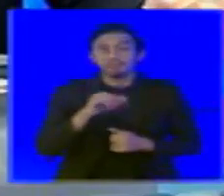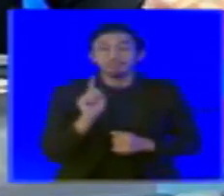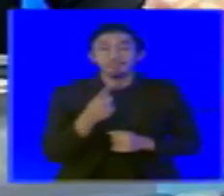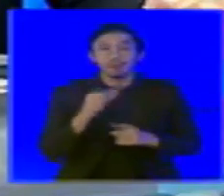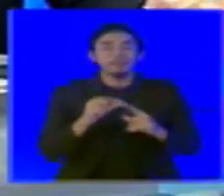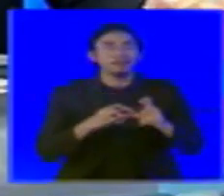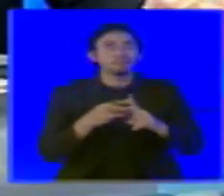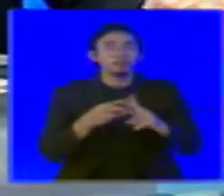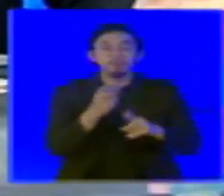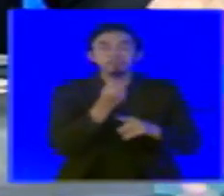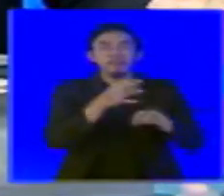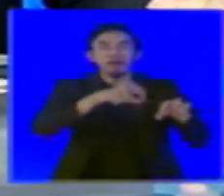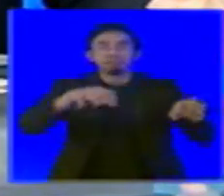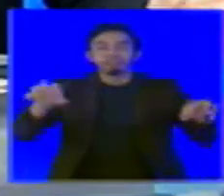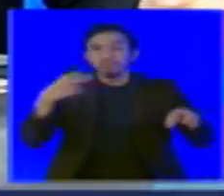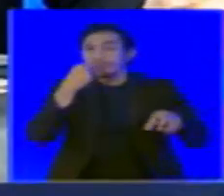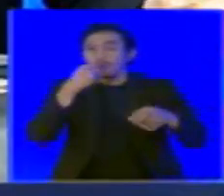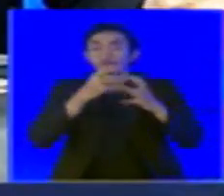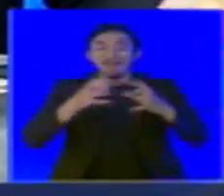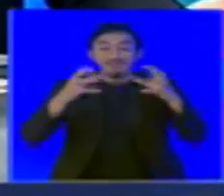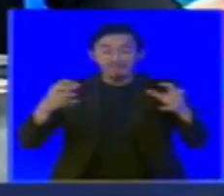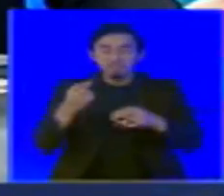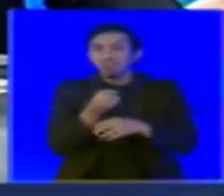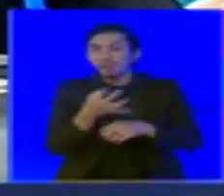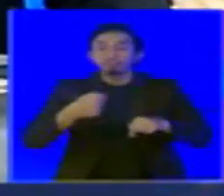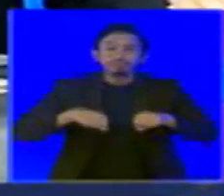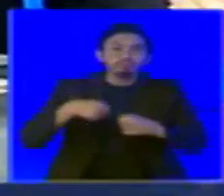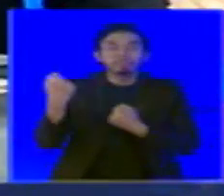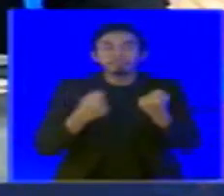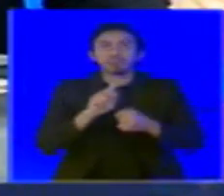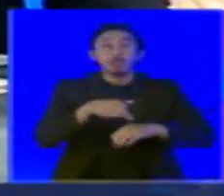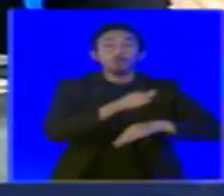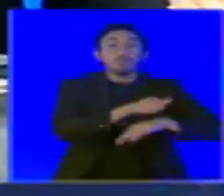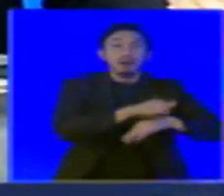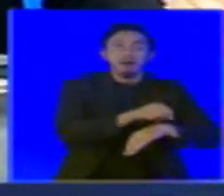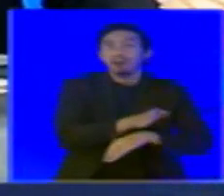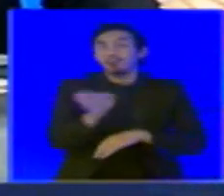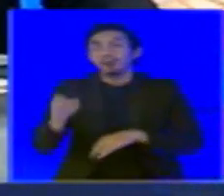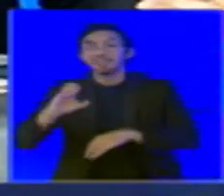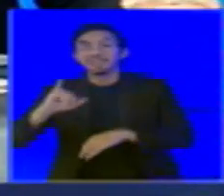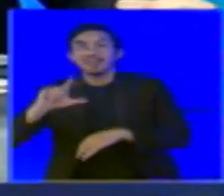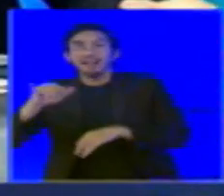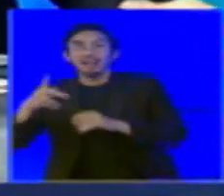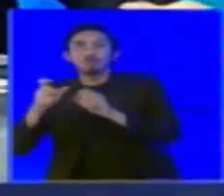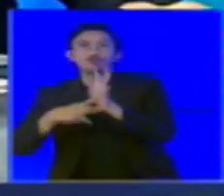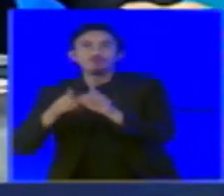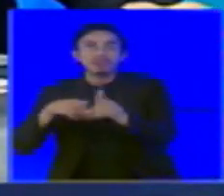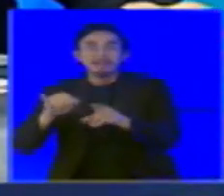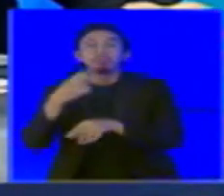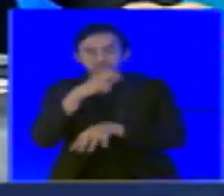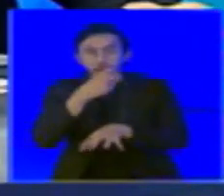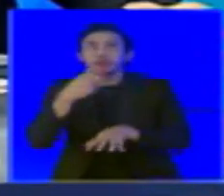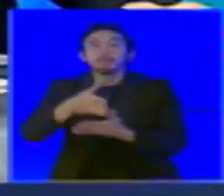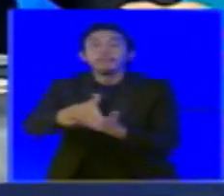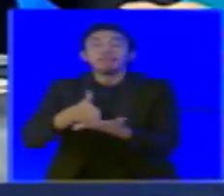Hari pertama penerapannya PSBB, sewilayah Bandung Raya, sejumlah kendaraan dari arah Sumedang dan Cileunyi dirazia aparat di perbatasan kota